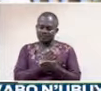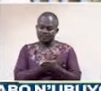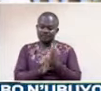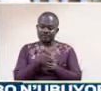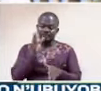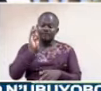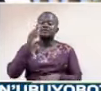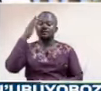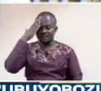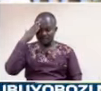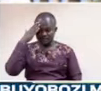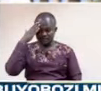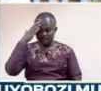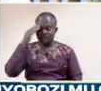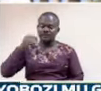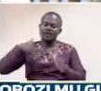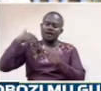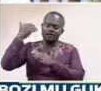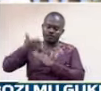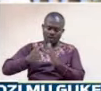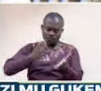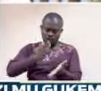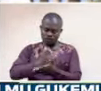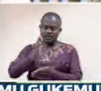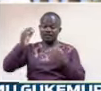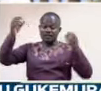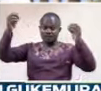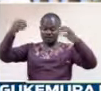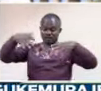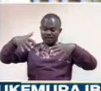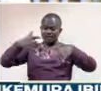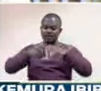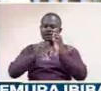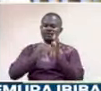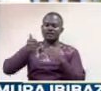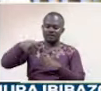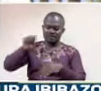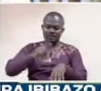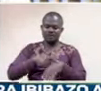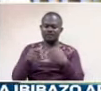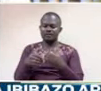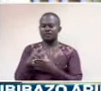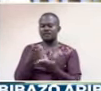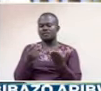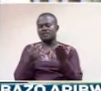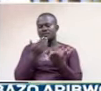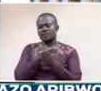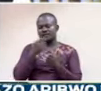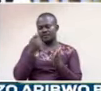izashira tuzabimenya, hanyuma ukuri kujya hagaragara kandi icyo gihe ikiguzi kibe